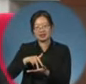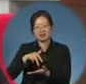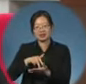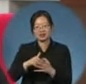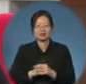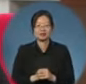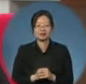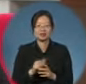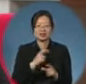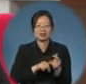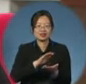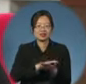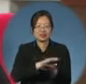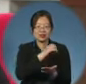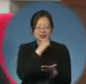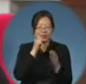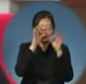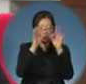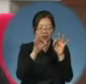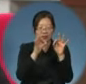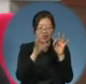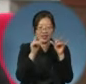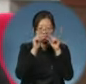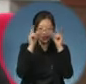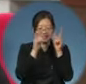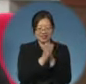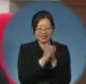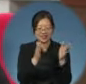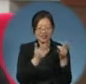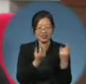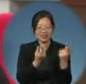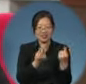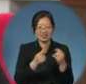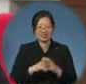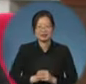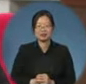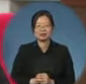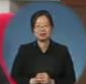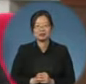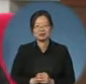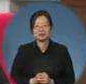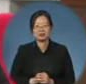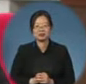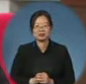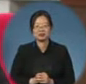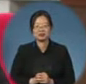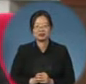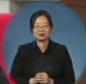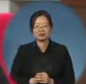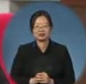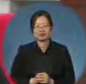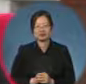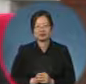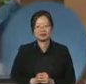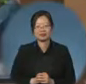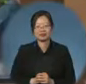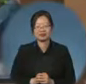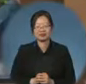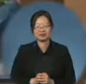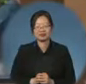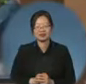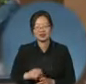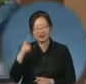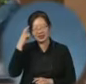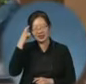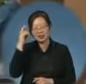있고 안 그렇다 하더라도 이제 전 항상 어 그냥 사과 나무도 진짜 생각되는 알겠습니다